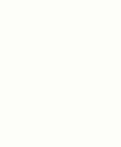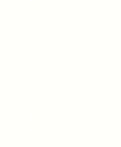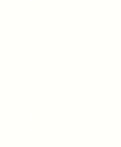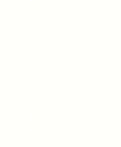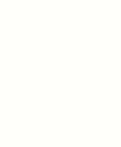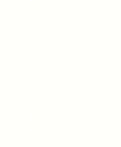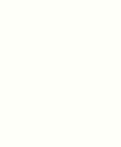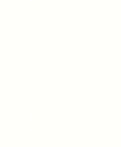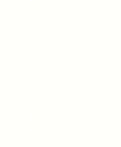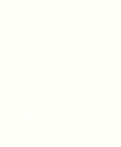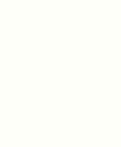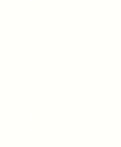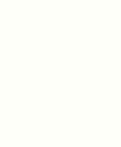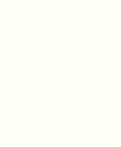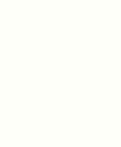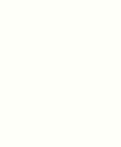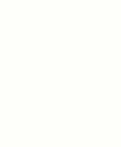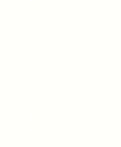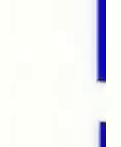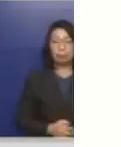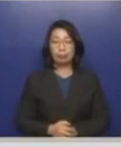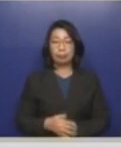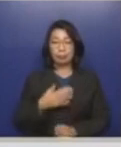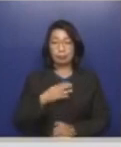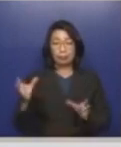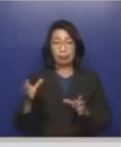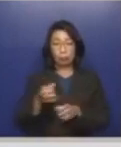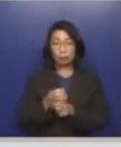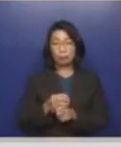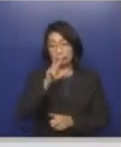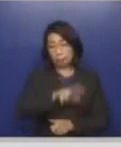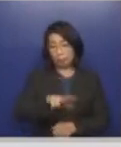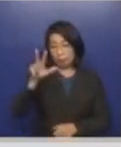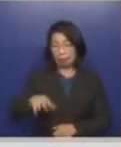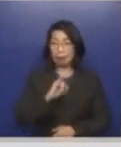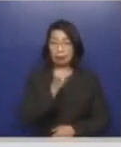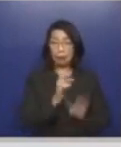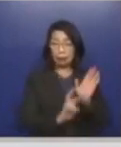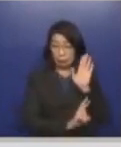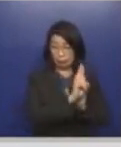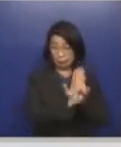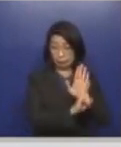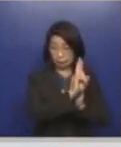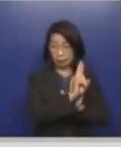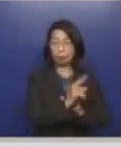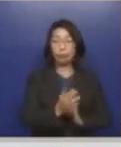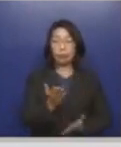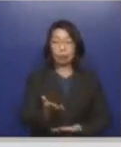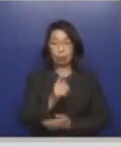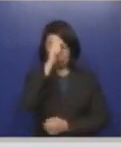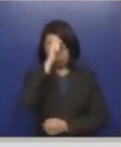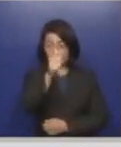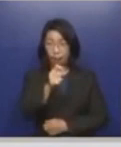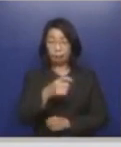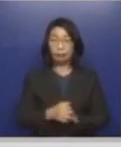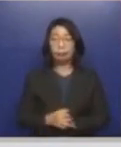กับเรียนท่านประธานที่เคารพครับกับผมวิสารเตชะธีรวัตรพรรคเพื่อไทยจากจังหวัดเชียงรายผมขออนุญาตท่านประธานไว้ก่อนเบื้องต้น